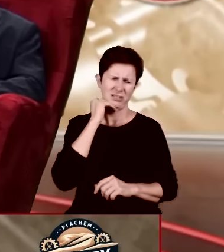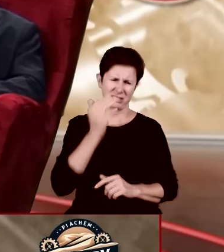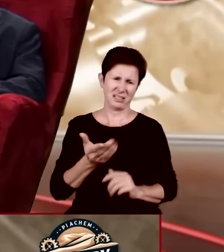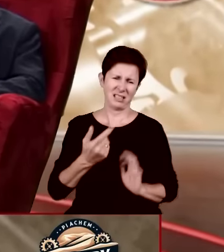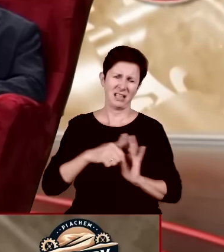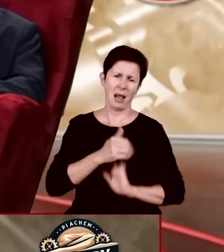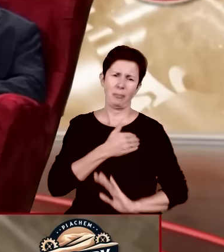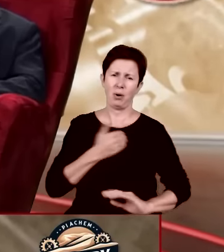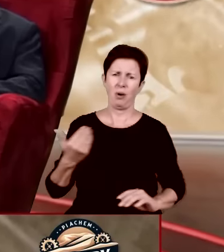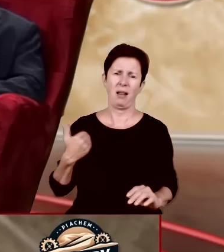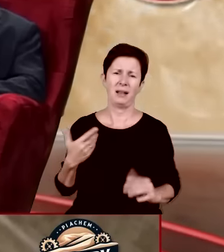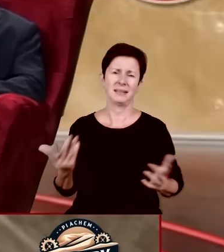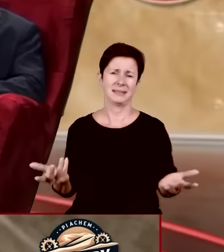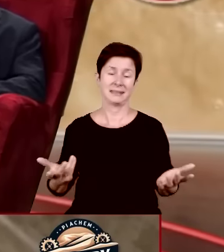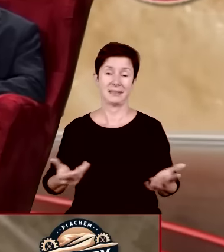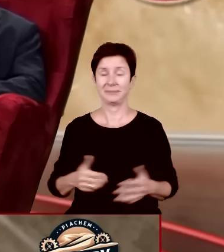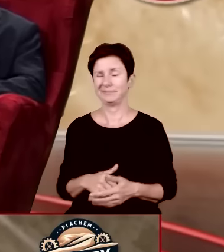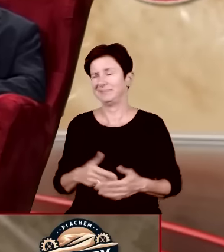kraju. Aj.